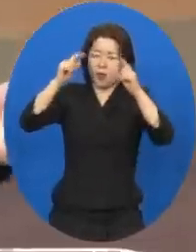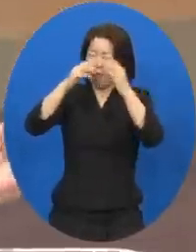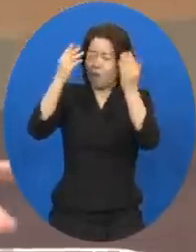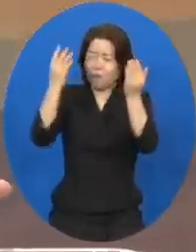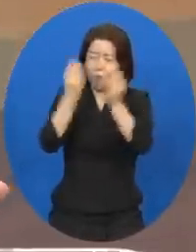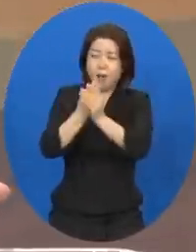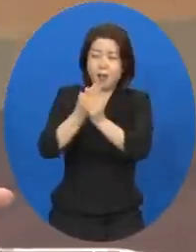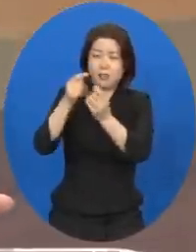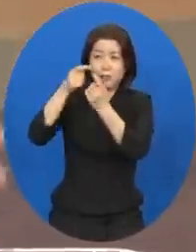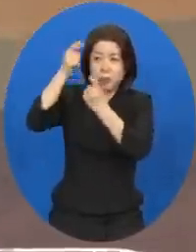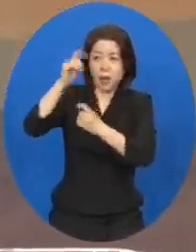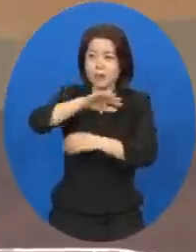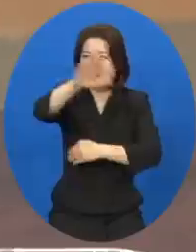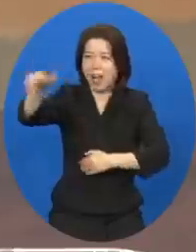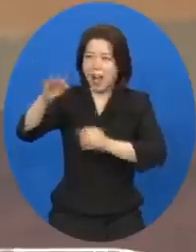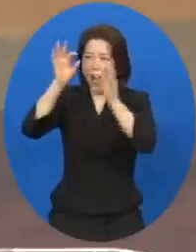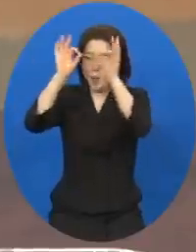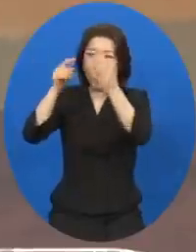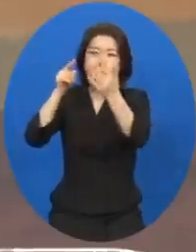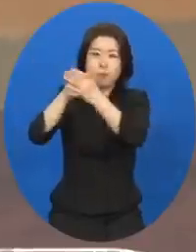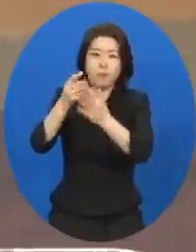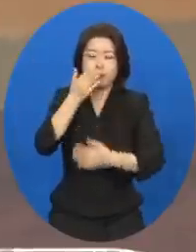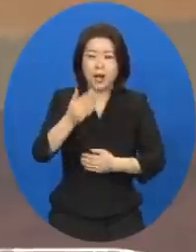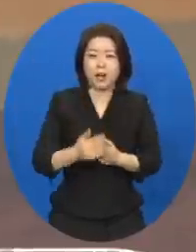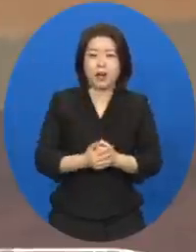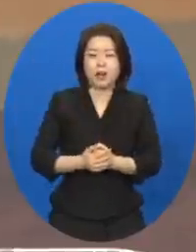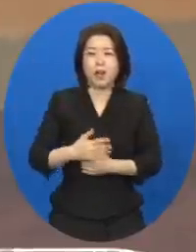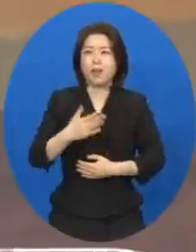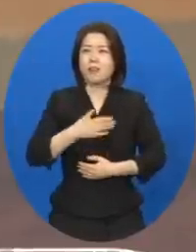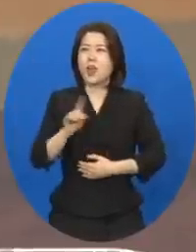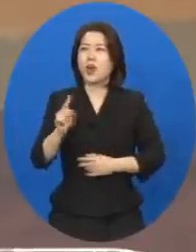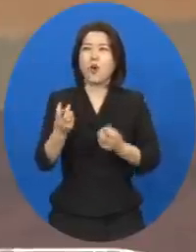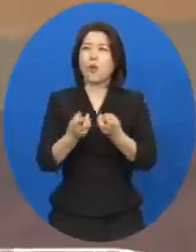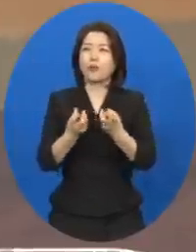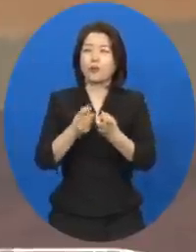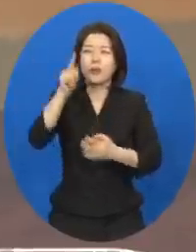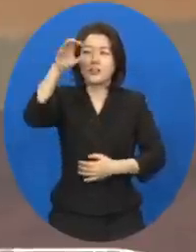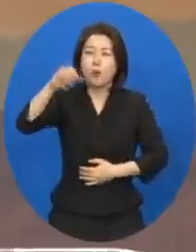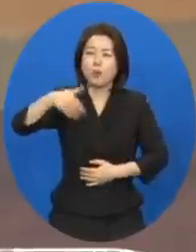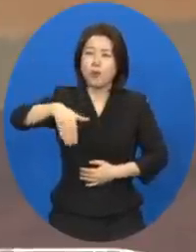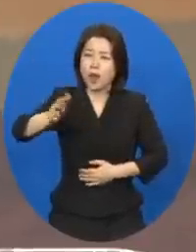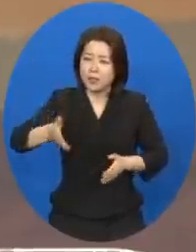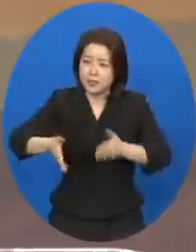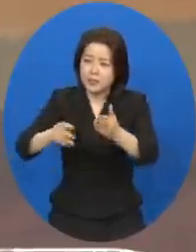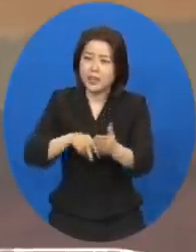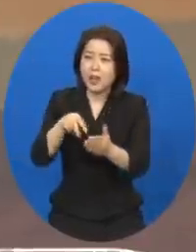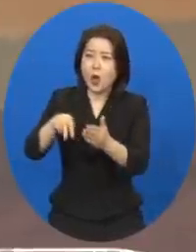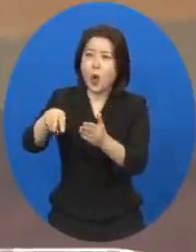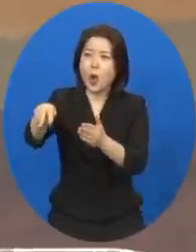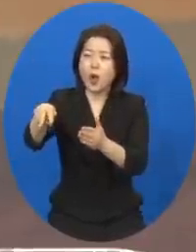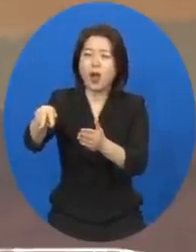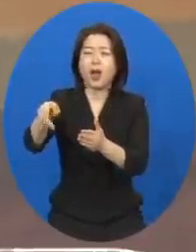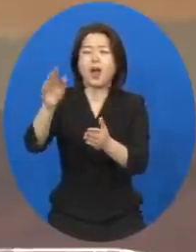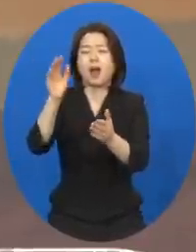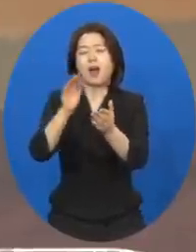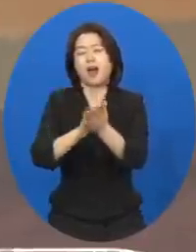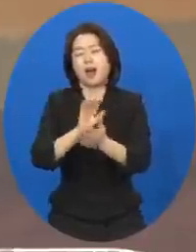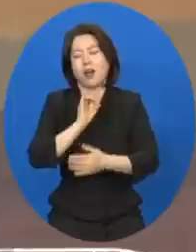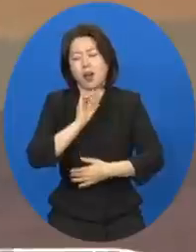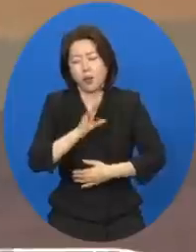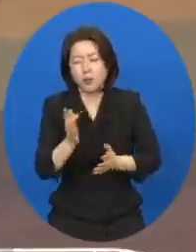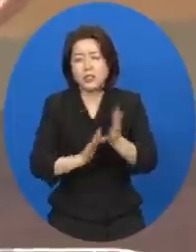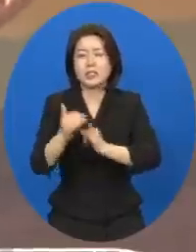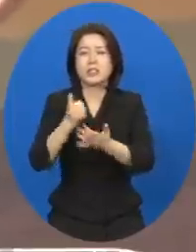보입니다. 나는 어떻게 천국 가는 길에 들어섰을까? 오직 예수님의 은혜구나. 이건